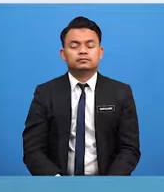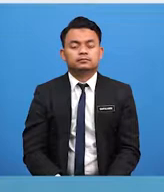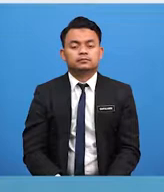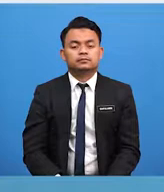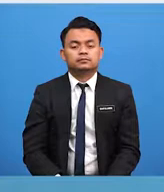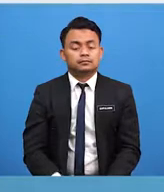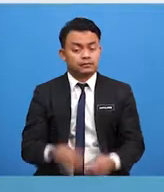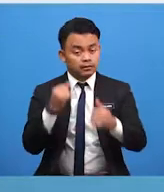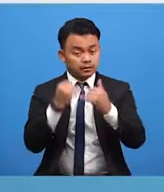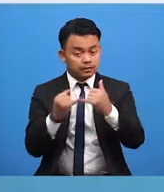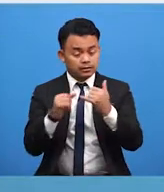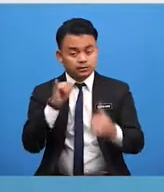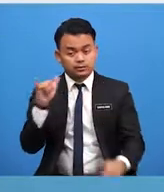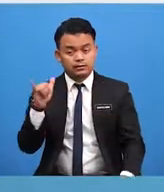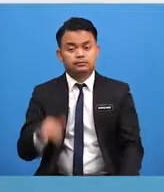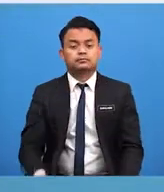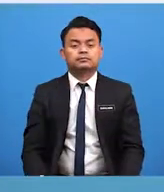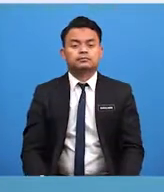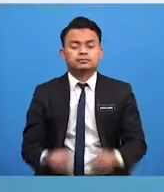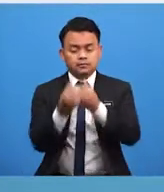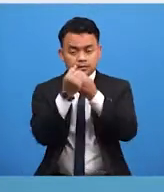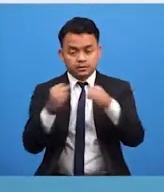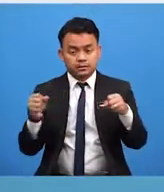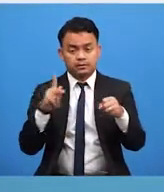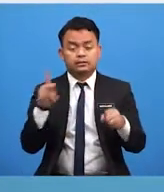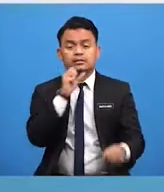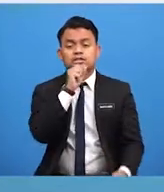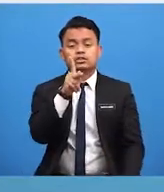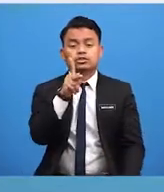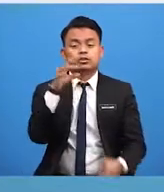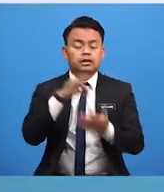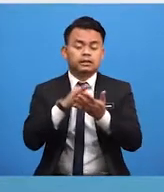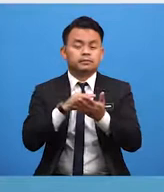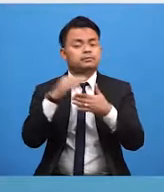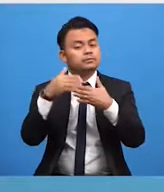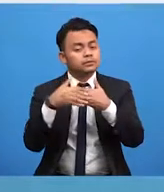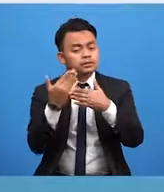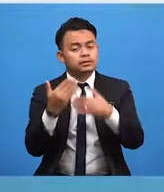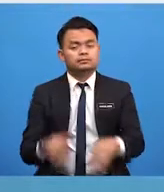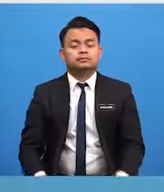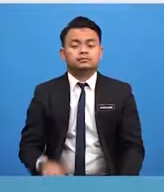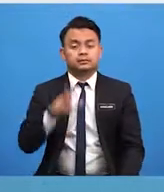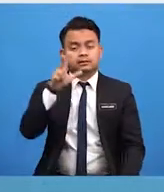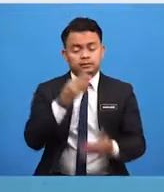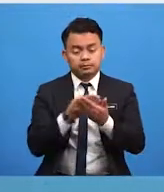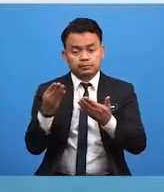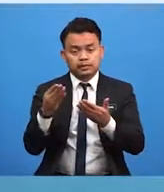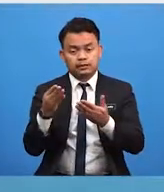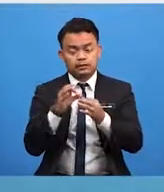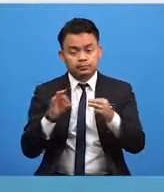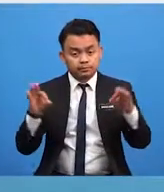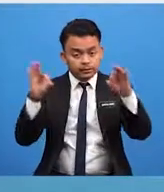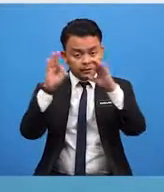Kesimpulannya, penyediaan stok ayam adalah mudah dan tidak rumit. Tiga bahan utama penyediaan stok